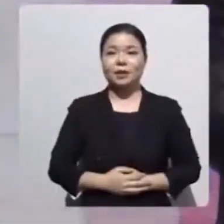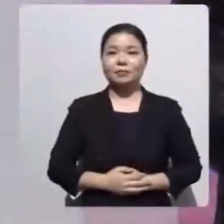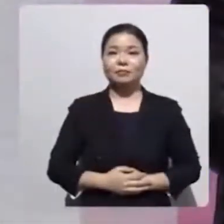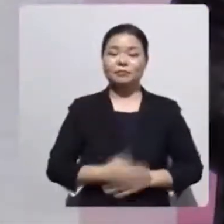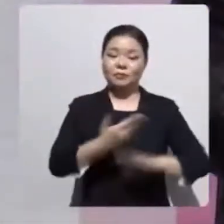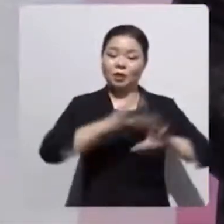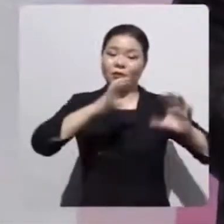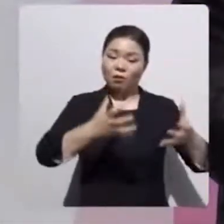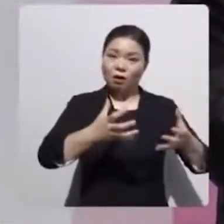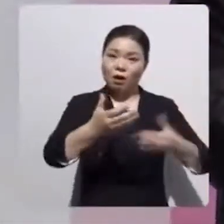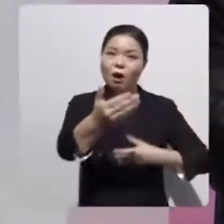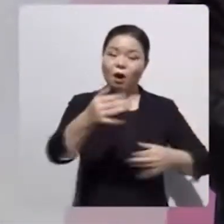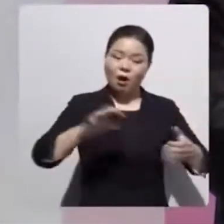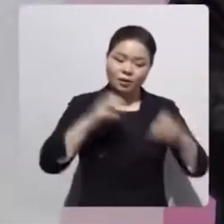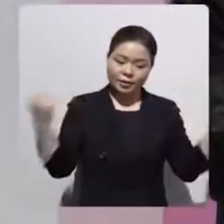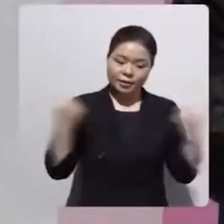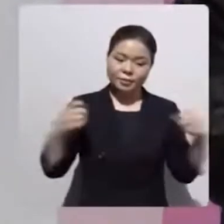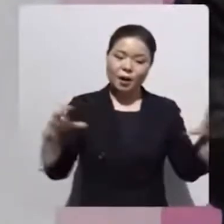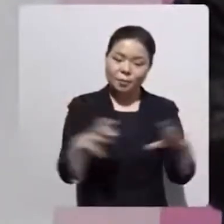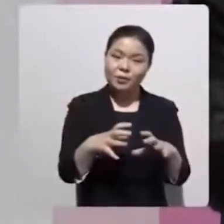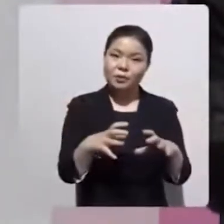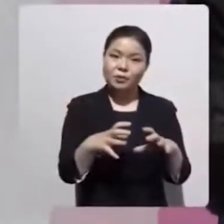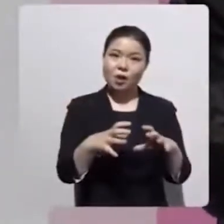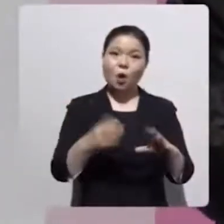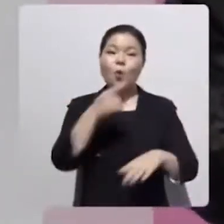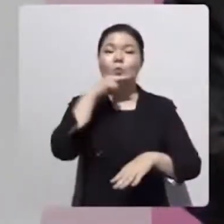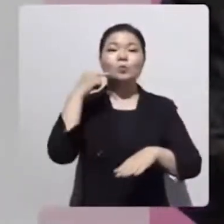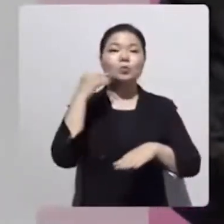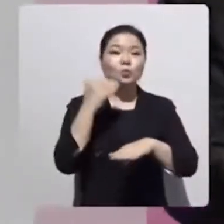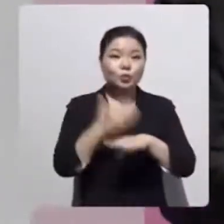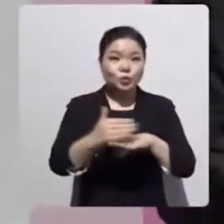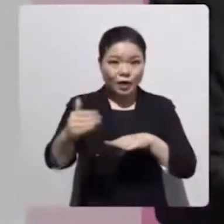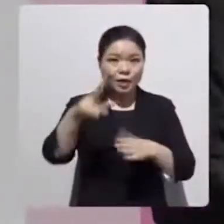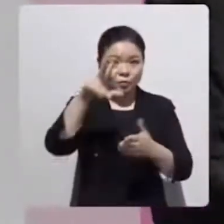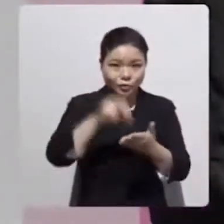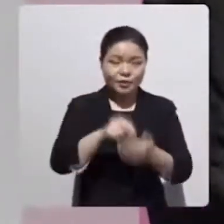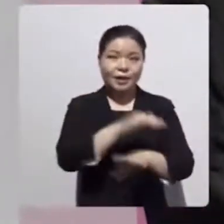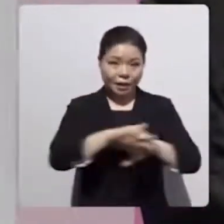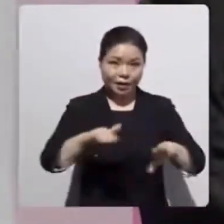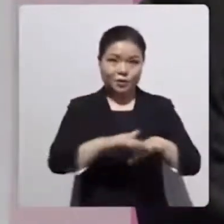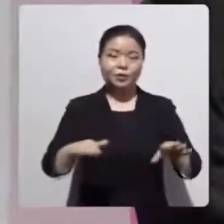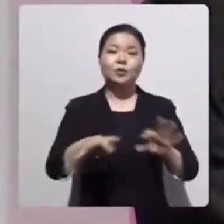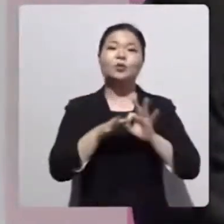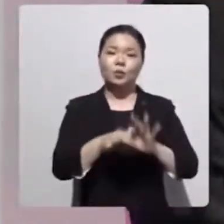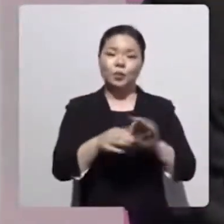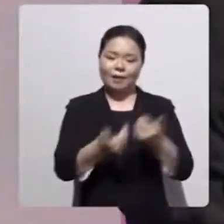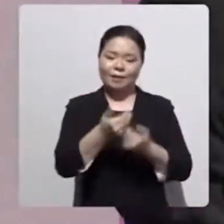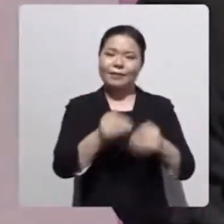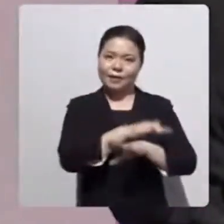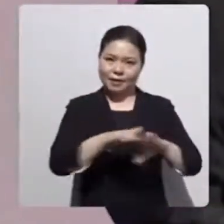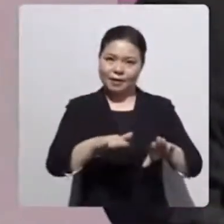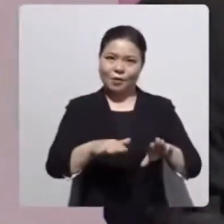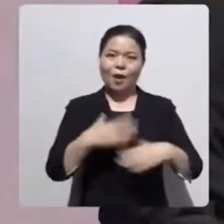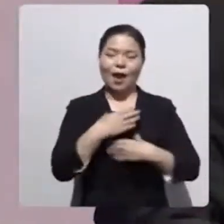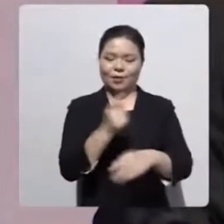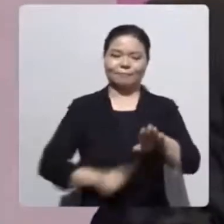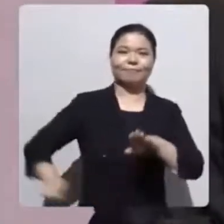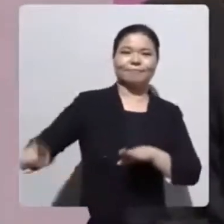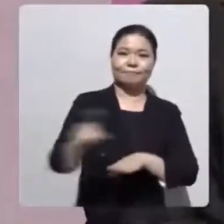국제공조를 바탕으로 북핵 문제의 해결을 이끌어내면서 동북아의 평화와 안정을 선도해